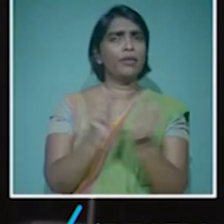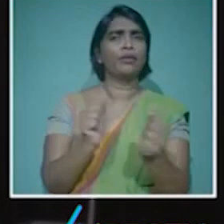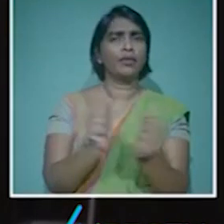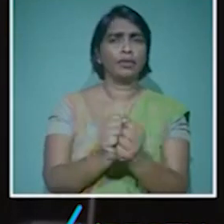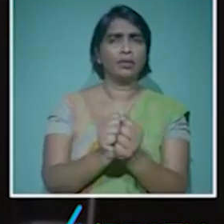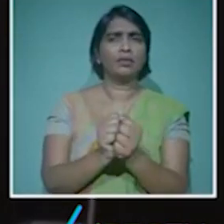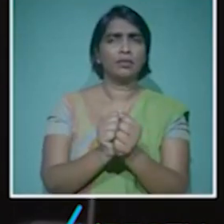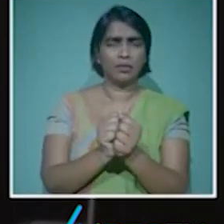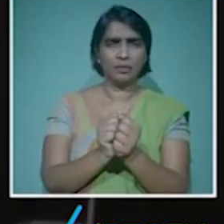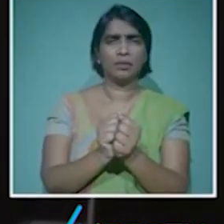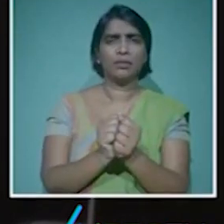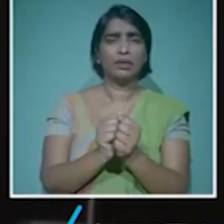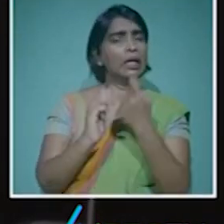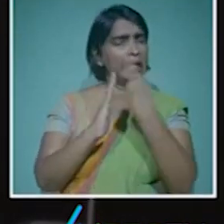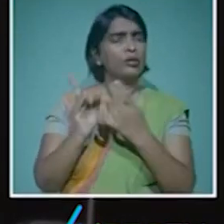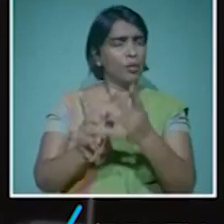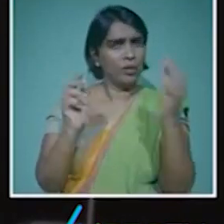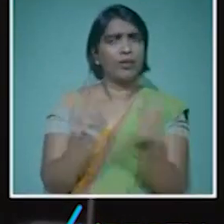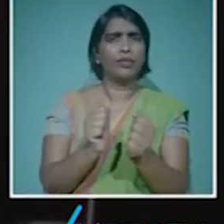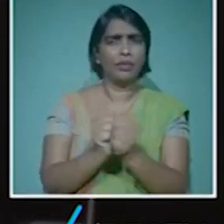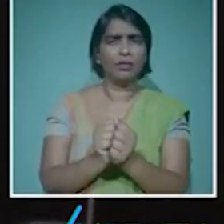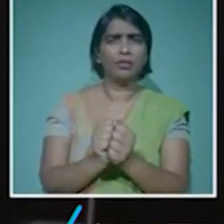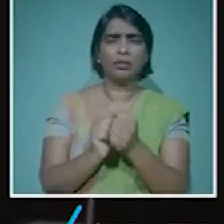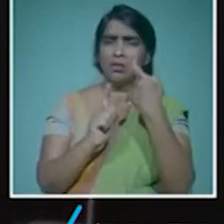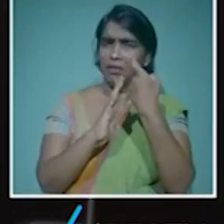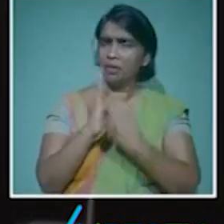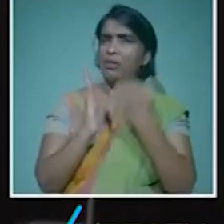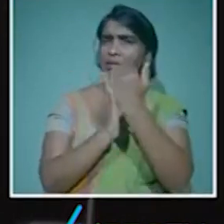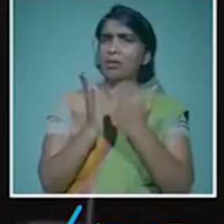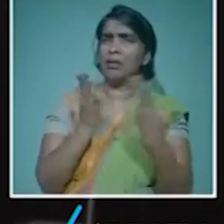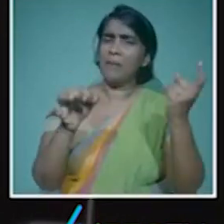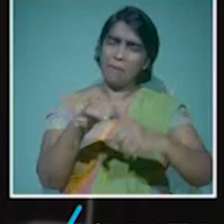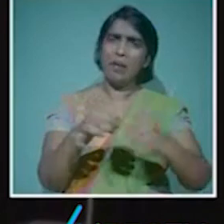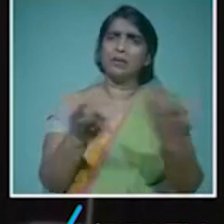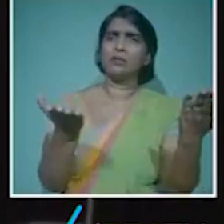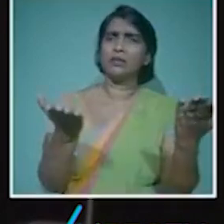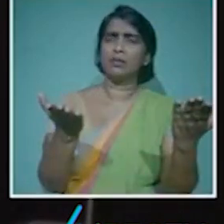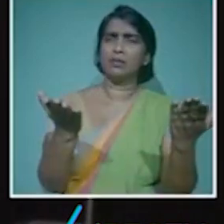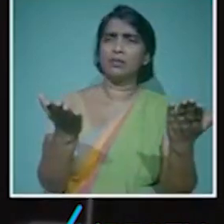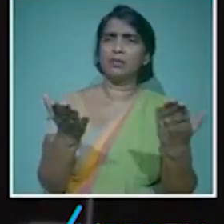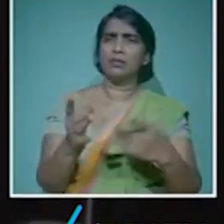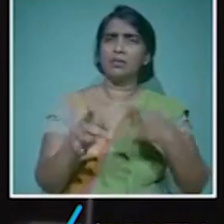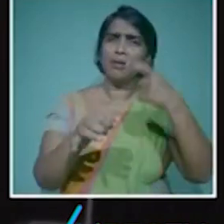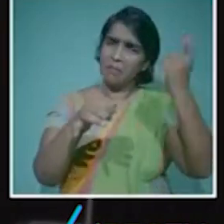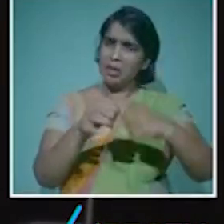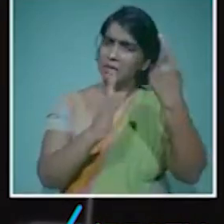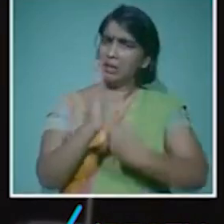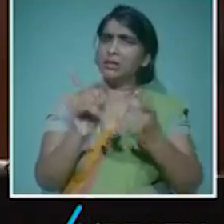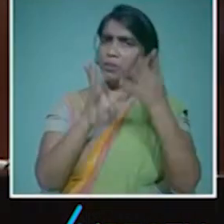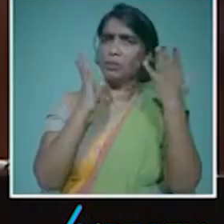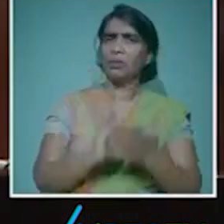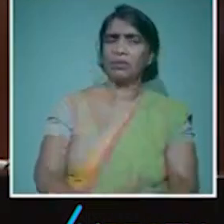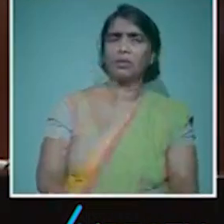වෙන්න ඇමතිතුමා ඔබතුමා මේ න්‍යාය පත්‍රයට වැඩ කරන්න ඔබතුමා මේ න්‍යාය පත්‍රයට වැඩ කරන්නේදී ප්‍රශ්නේ තියෙන්නේ මේ වට ප්‍රශ්නේ න්‍යාය පත්‍රයට වැඩ කරන්න හරි